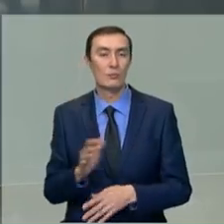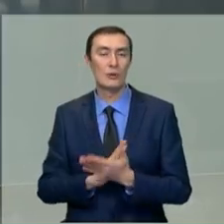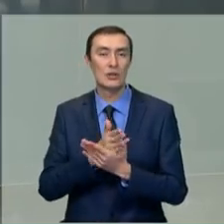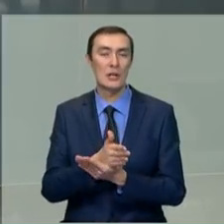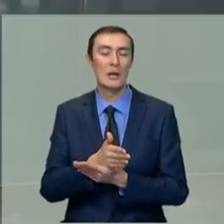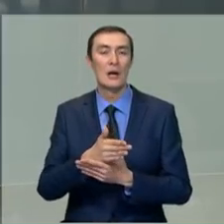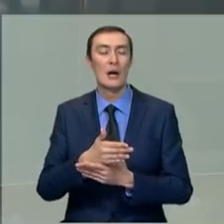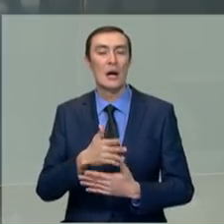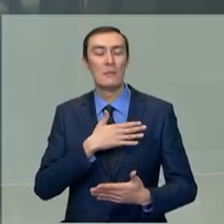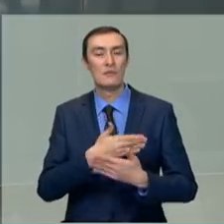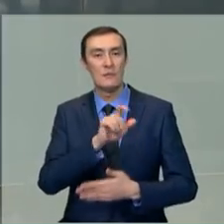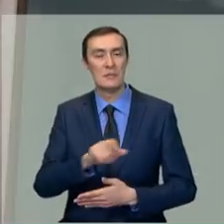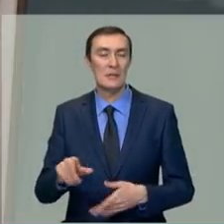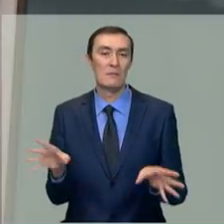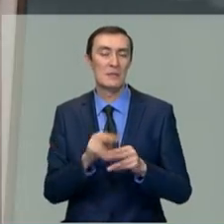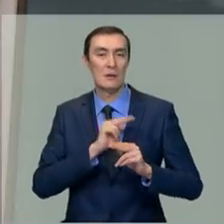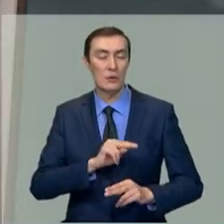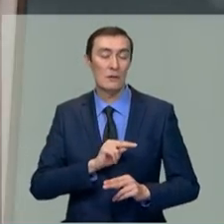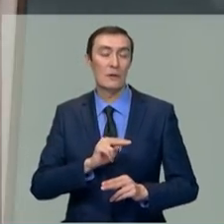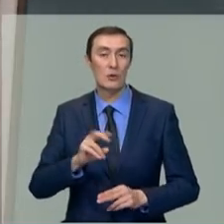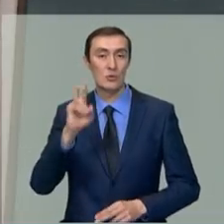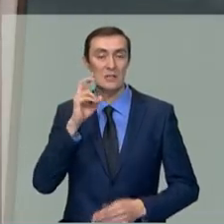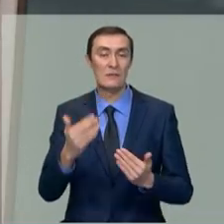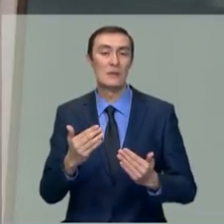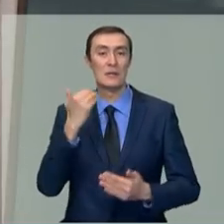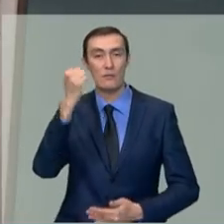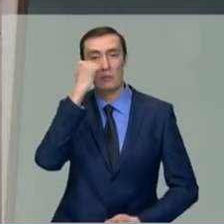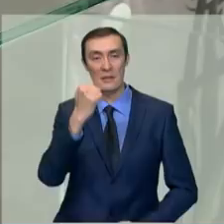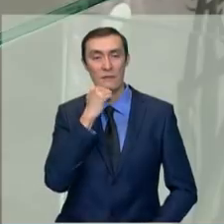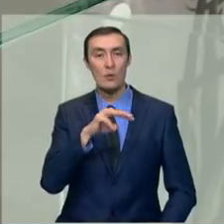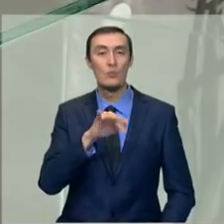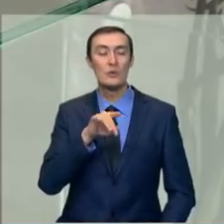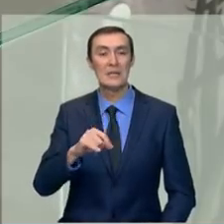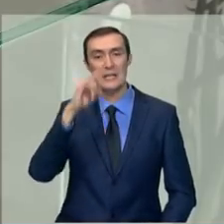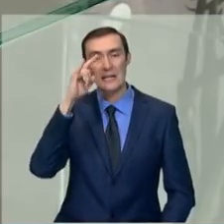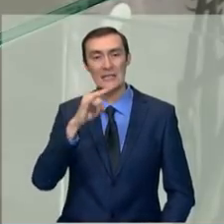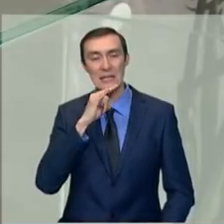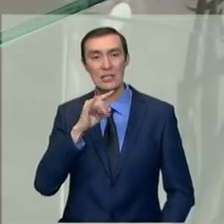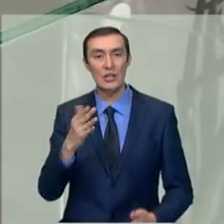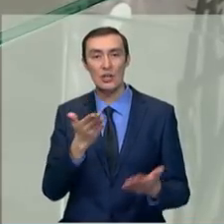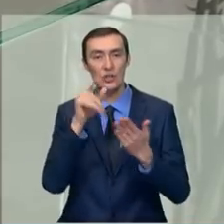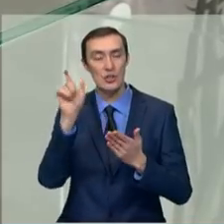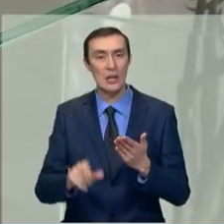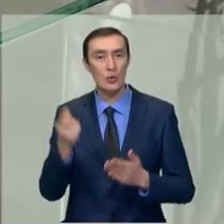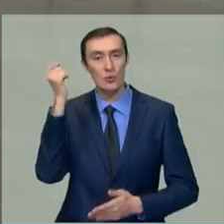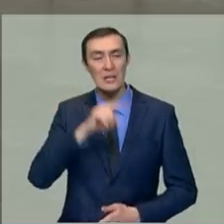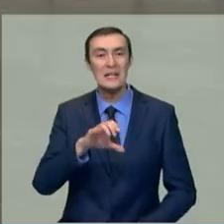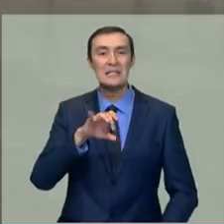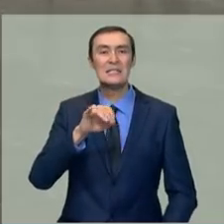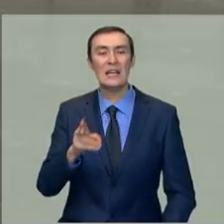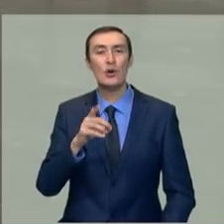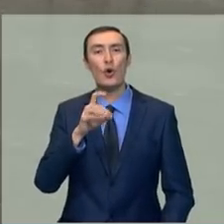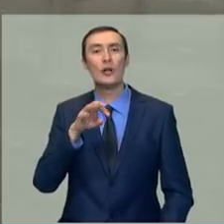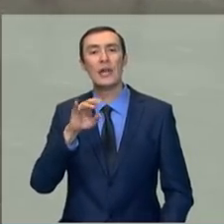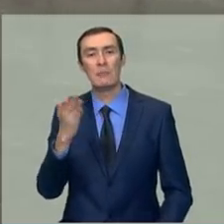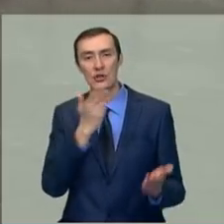коллеги, общественного и политического деятеля страны. Благодаря Шерхану Муртазе казахский читатель узнал старика Хаттабыча и